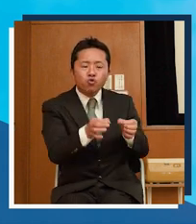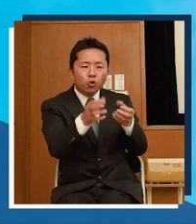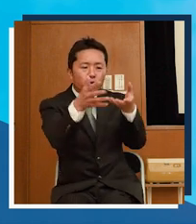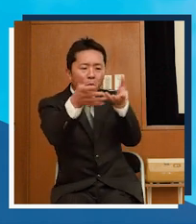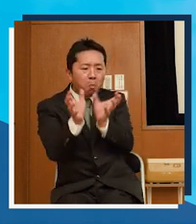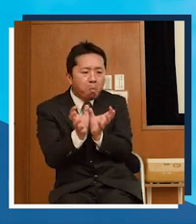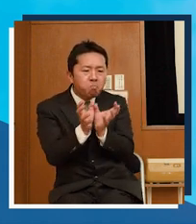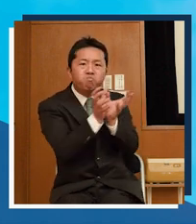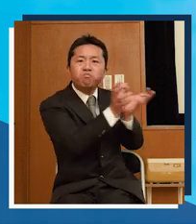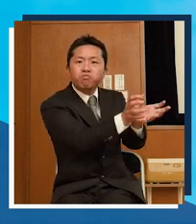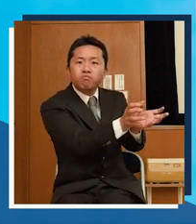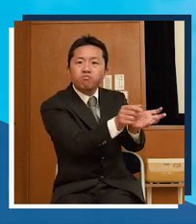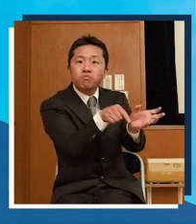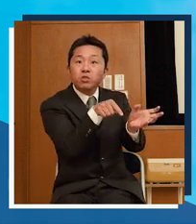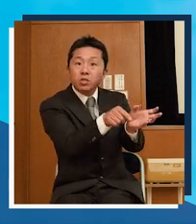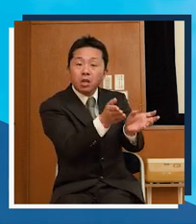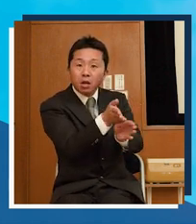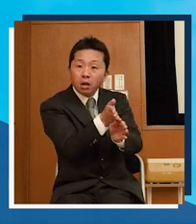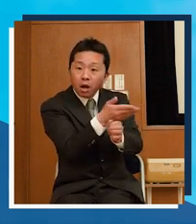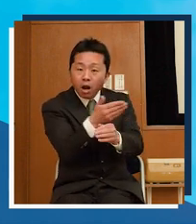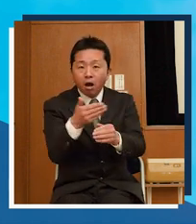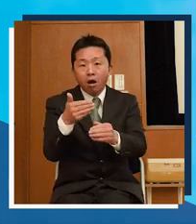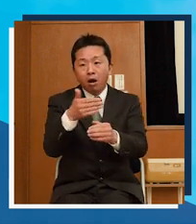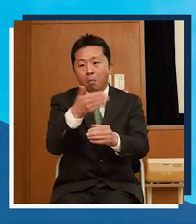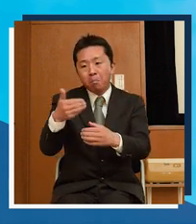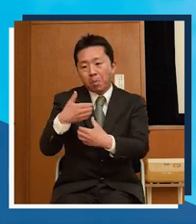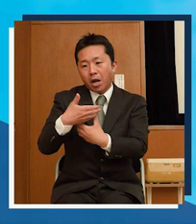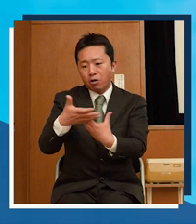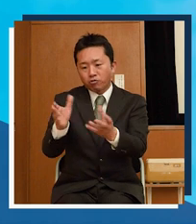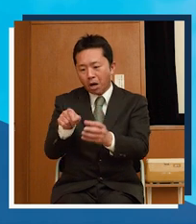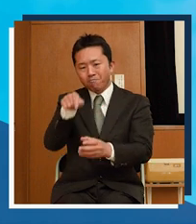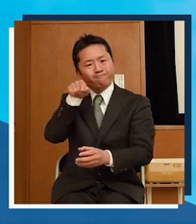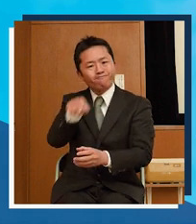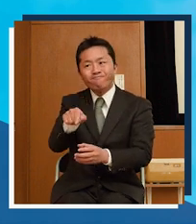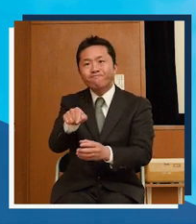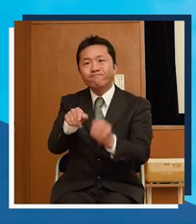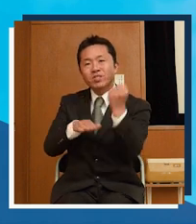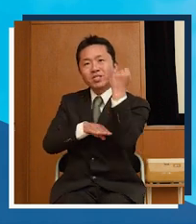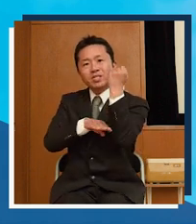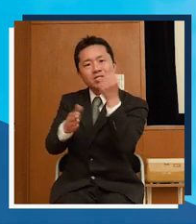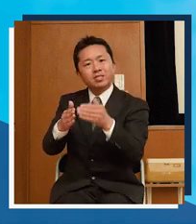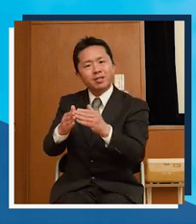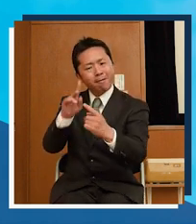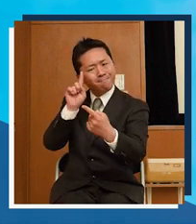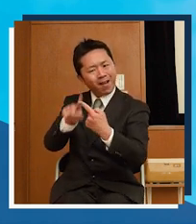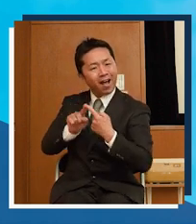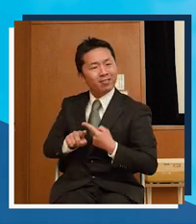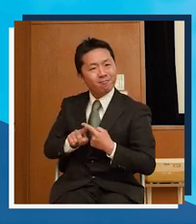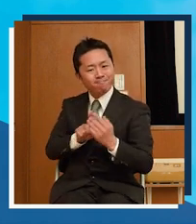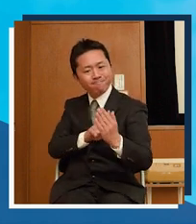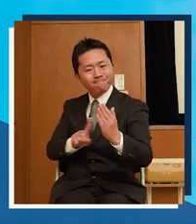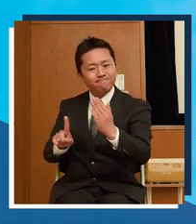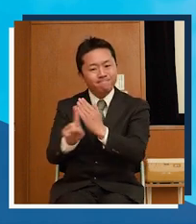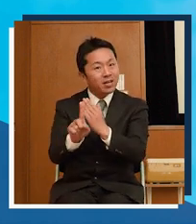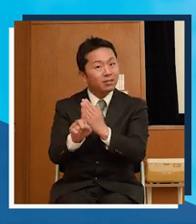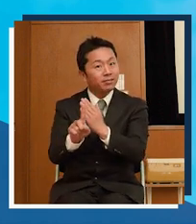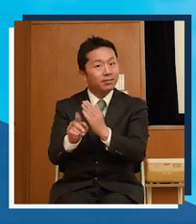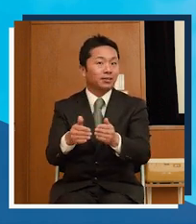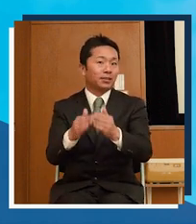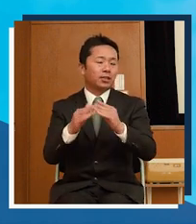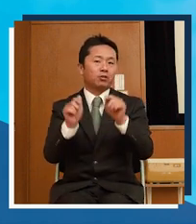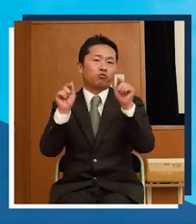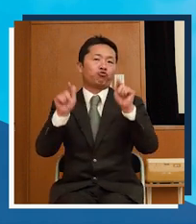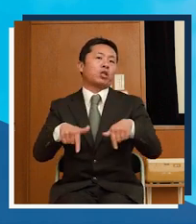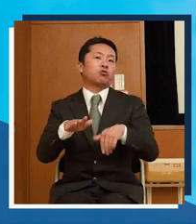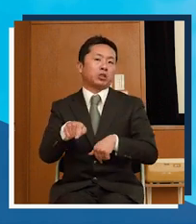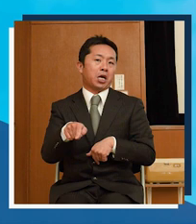っこ1人抱してから自分たちがここが基地の建設に適しているという場所を占領して基地建設をスタートしました